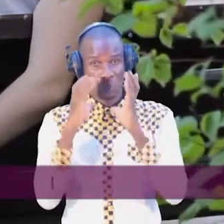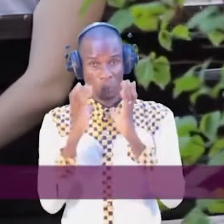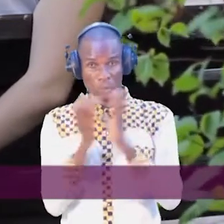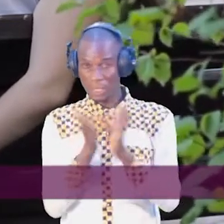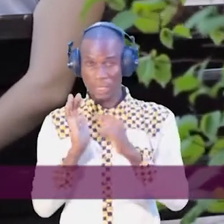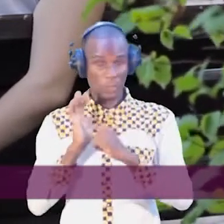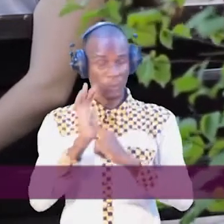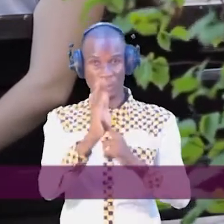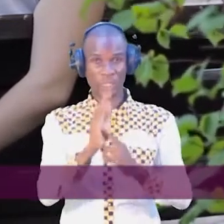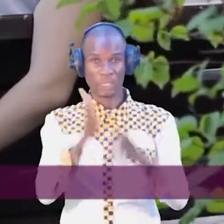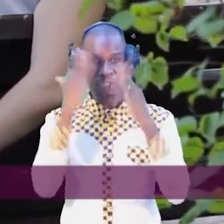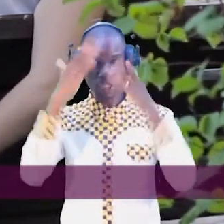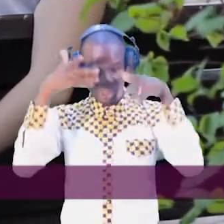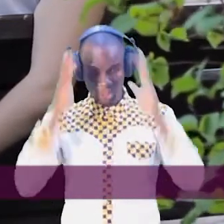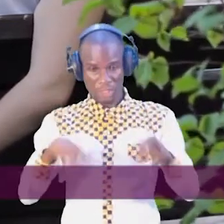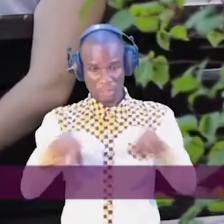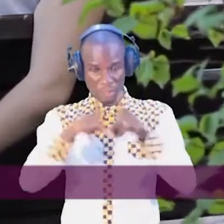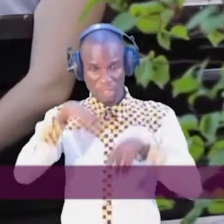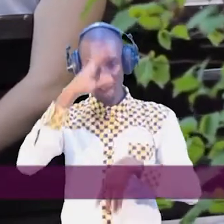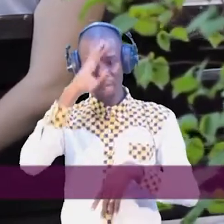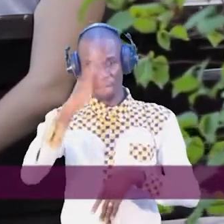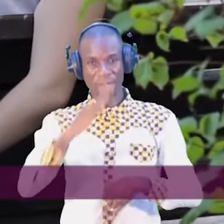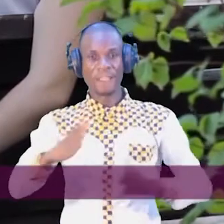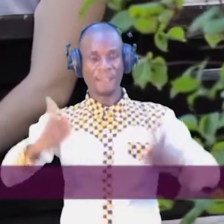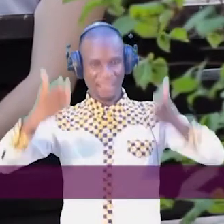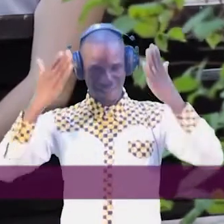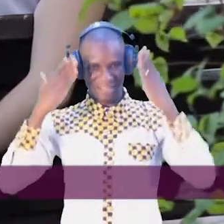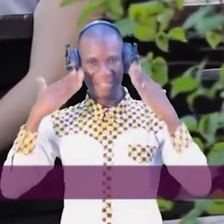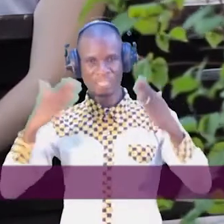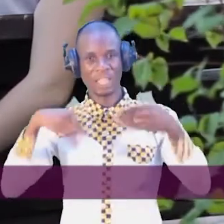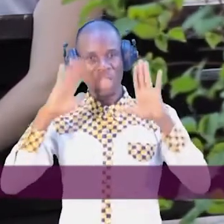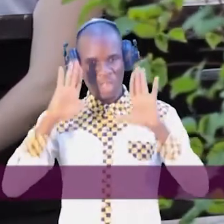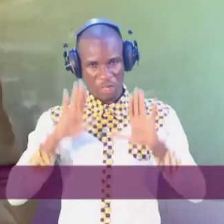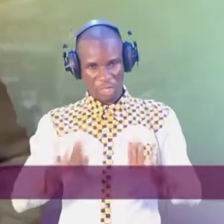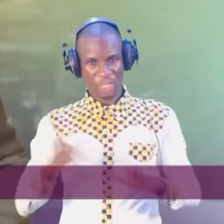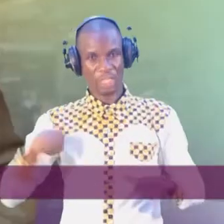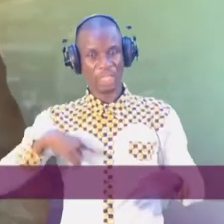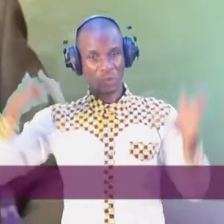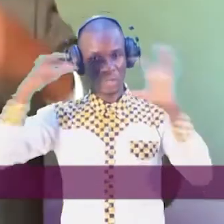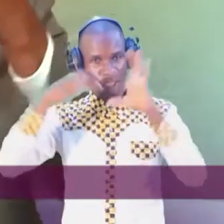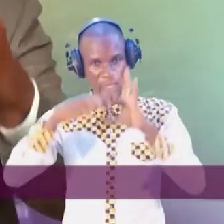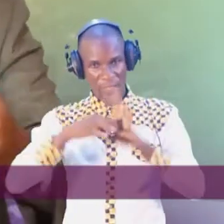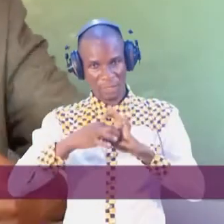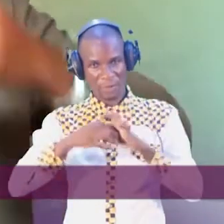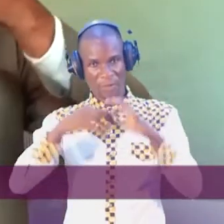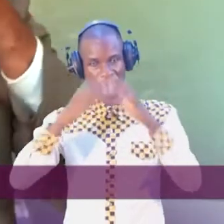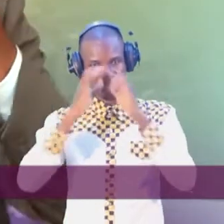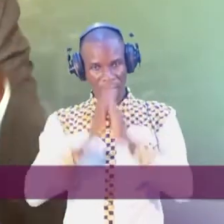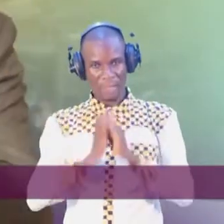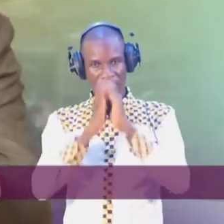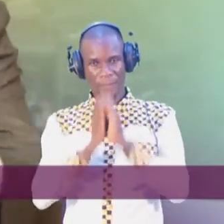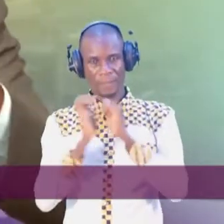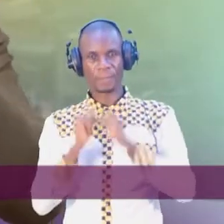yango ezali kolakisa biso nini yango ezali kolakisa biso ete nzambe azali nzambe ya bopeto mpe